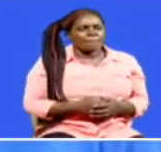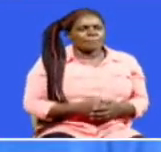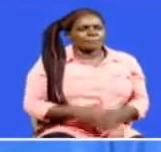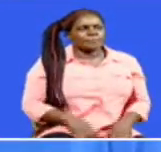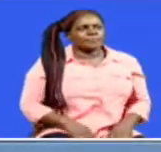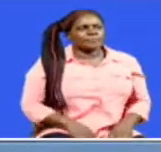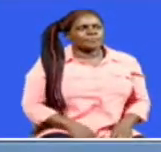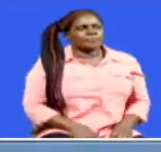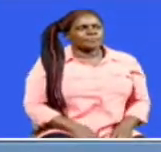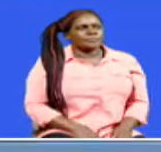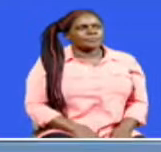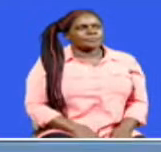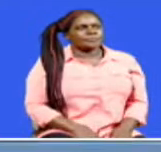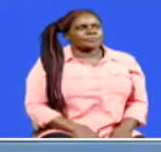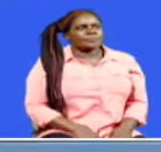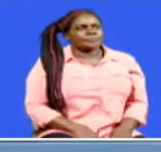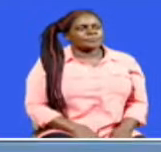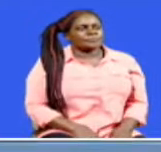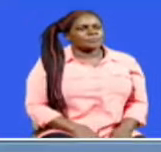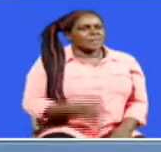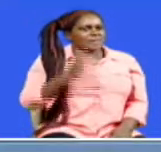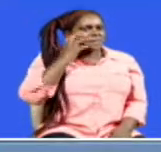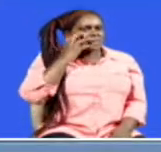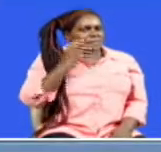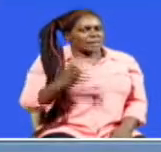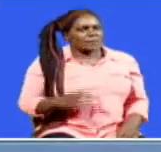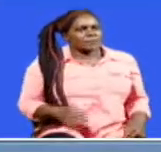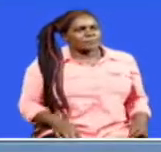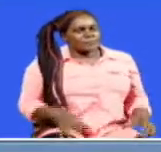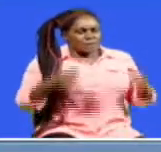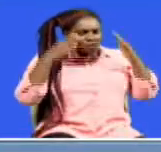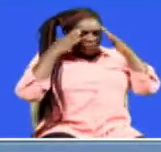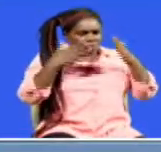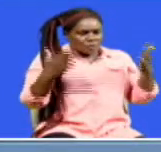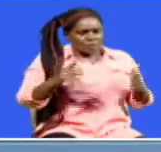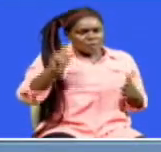Quite unfortunate. Shift in focus, the Kenya National